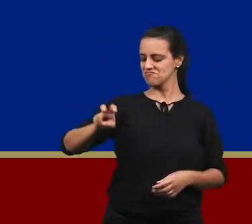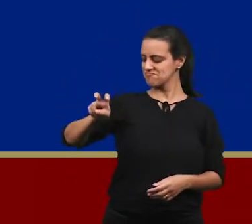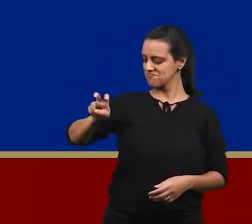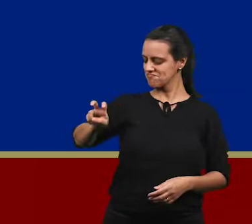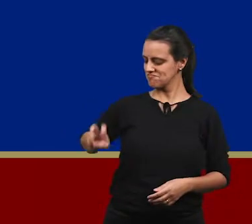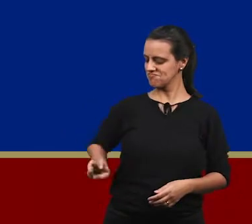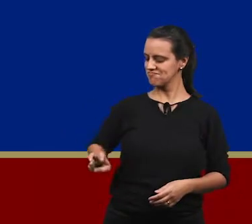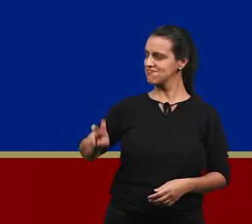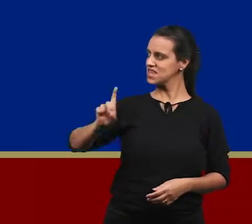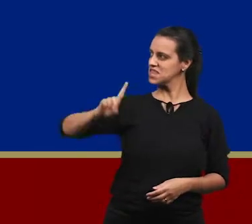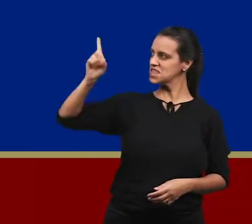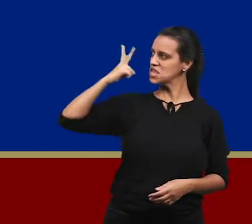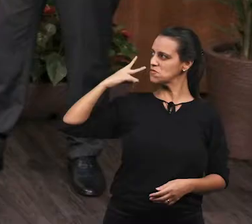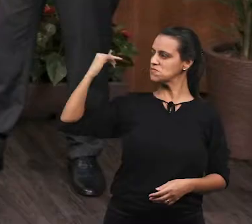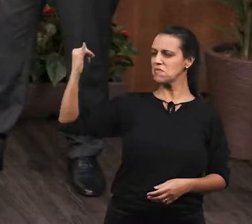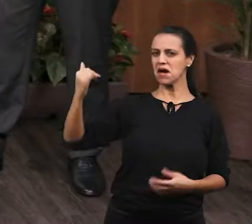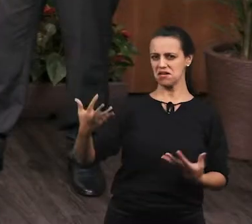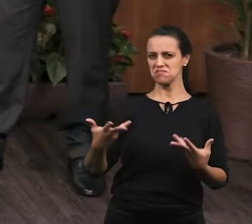увенчан как